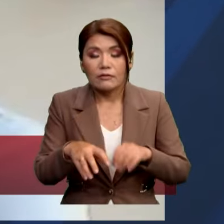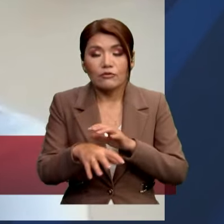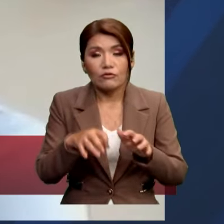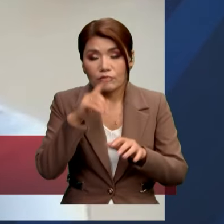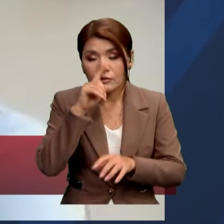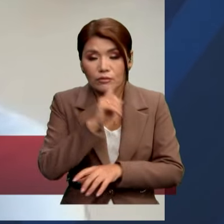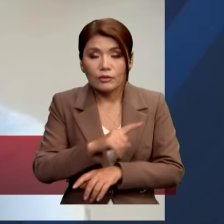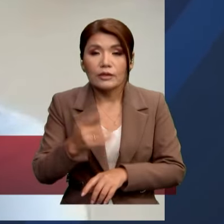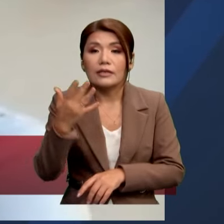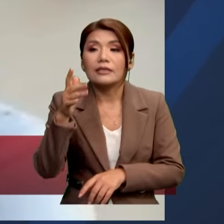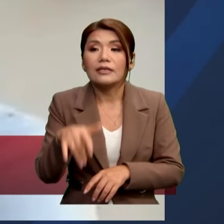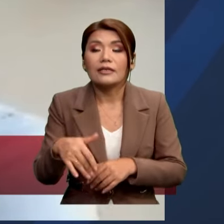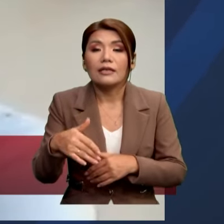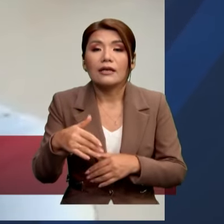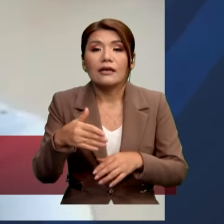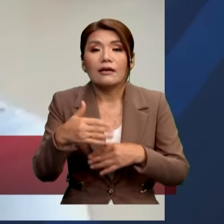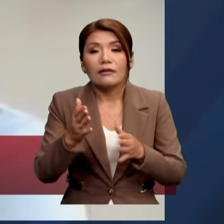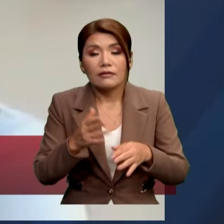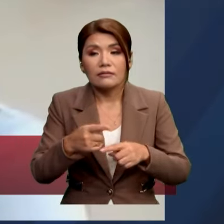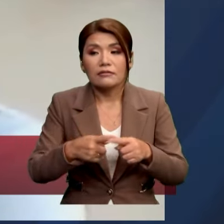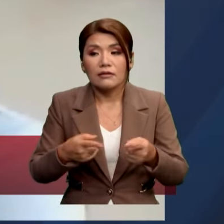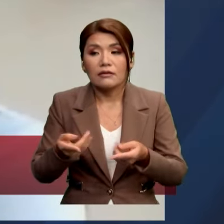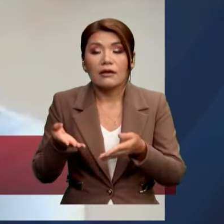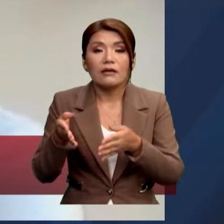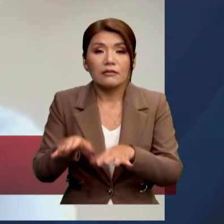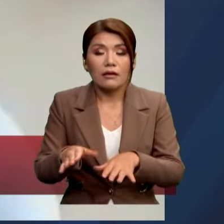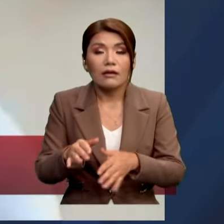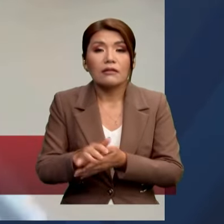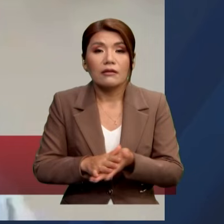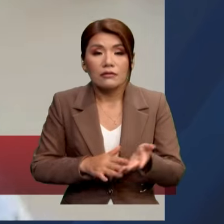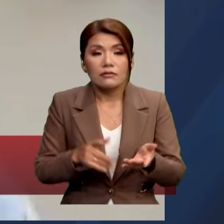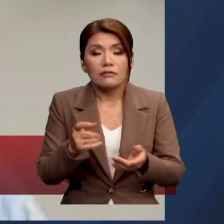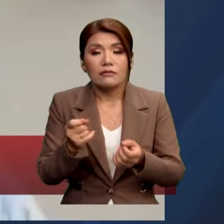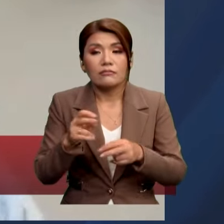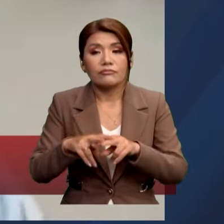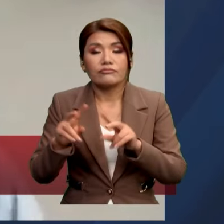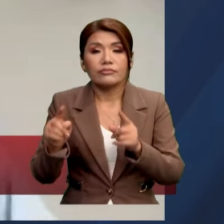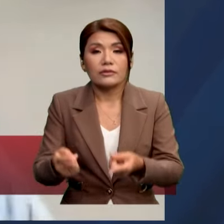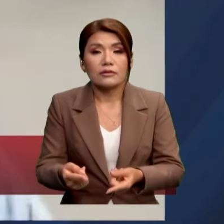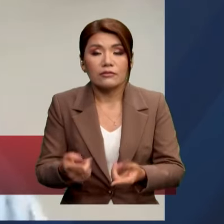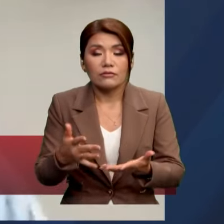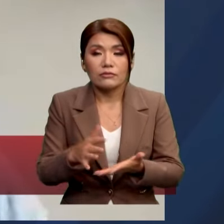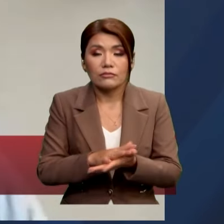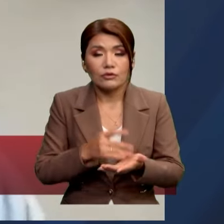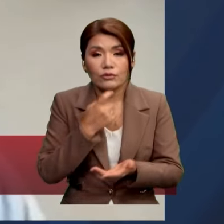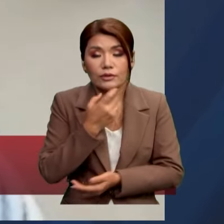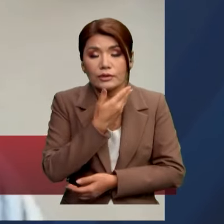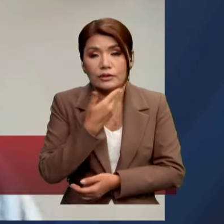адамға жарты коробка жартысы кетеді. Қалғаны қайда? Болды, апарасыңды қамайсың. Түк қиындығы жоқ.